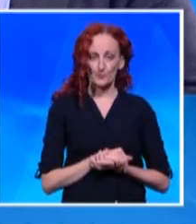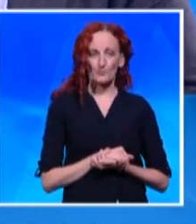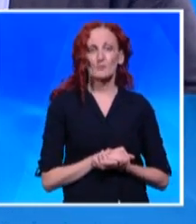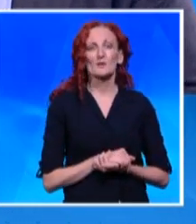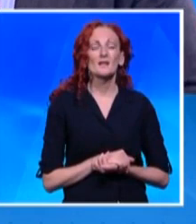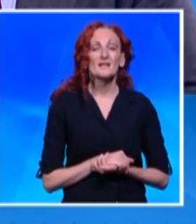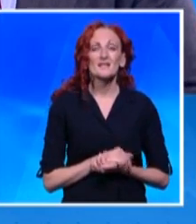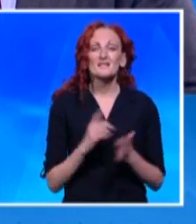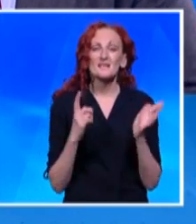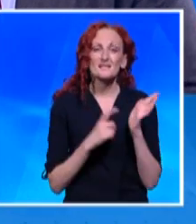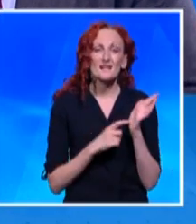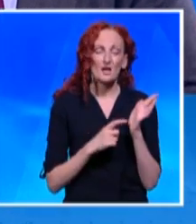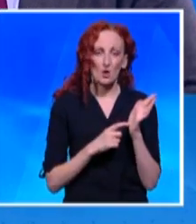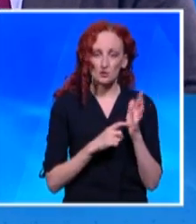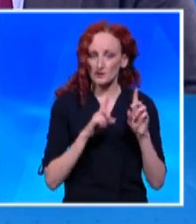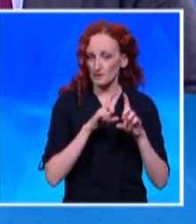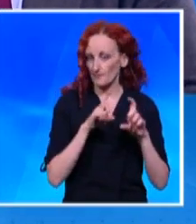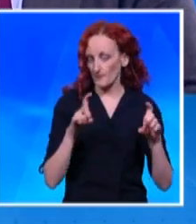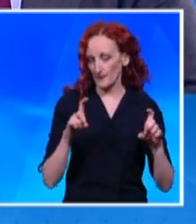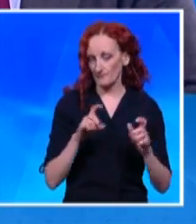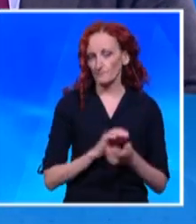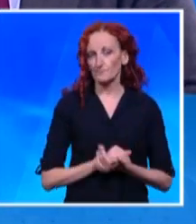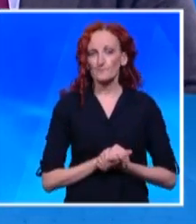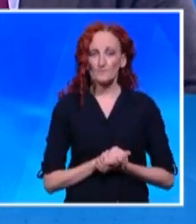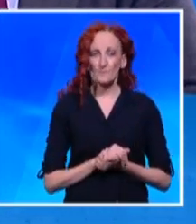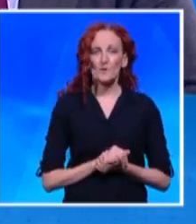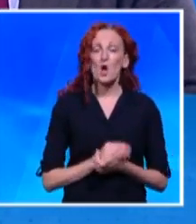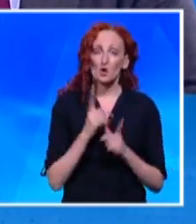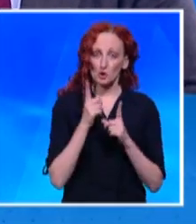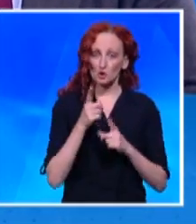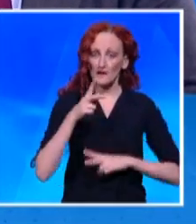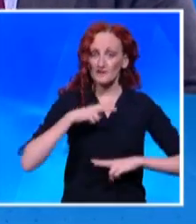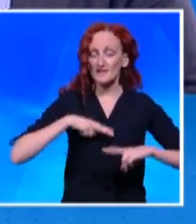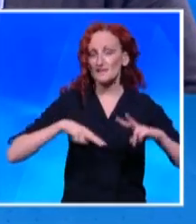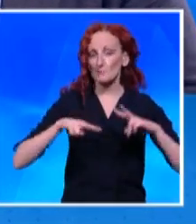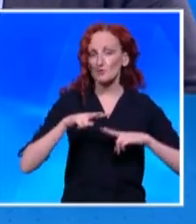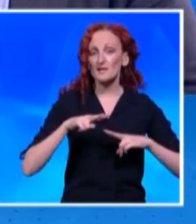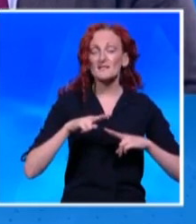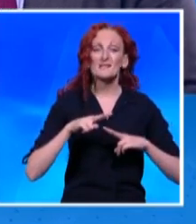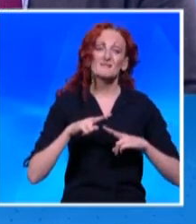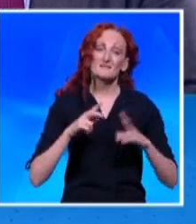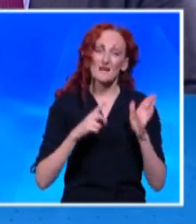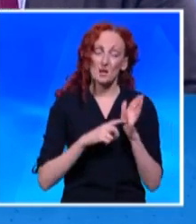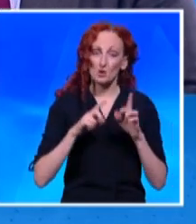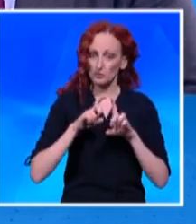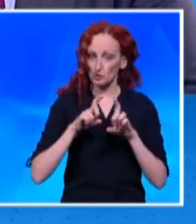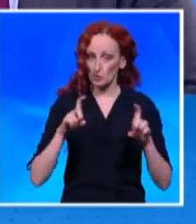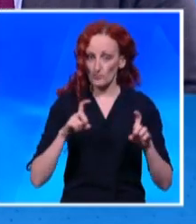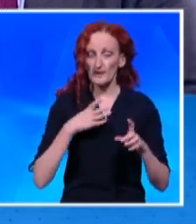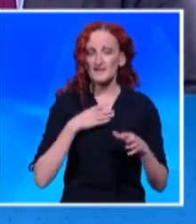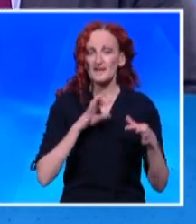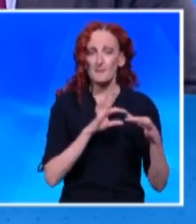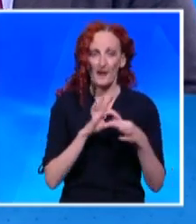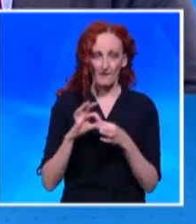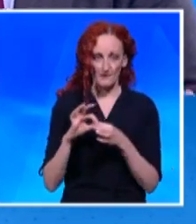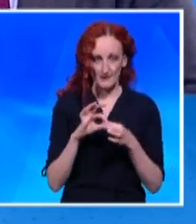всъщност законни заустрания, но трябва да се провери дали тези законни заустрания са имали някаква връзка с